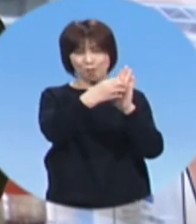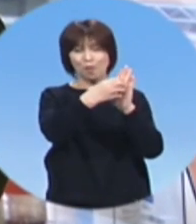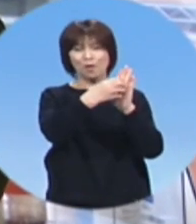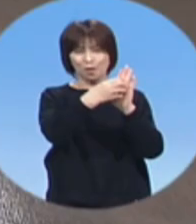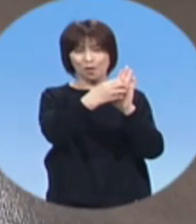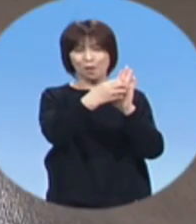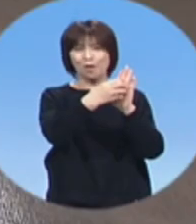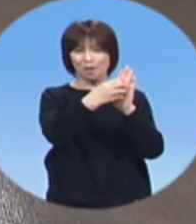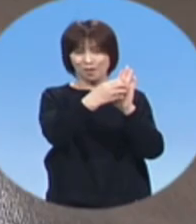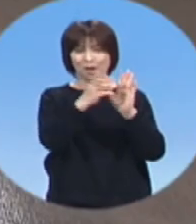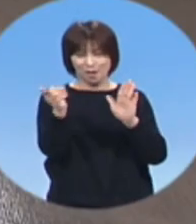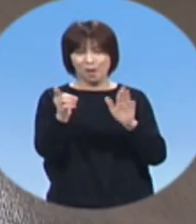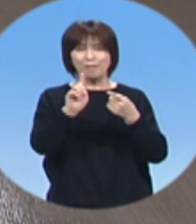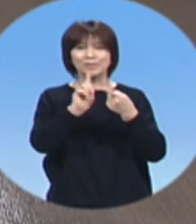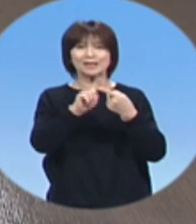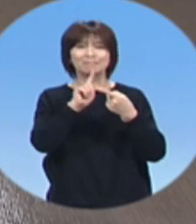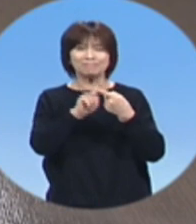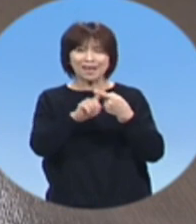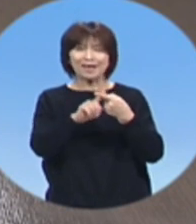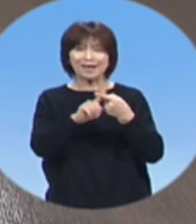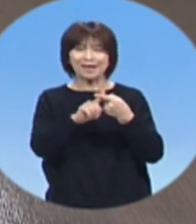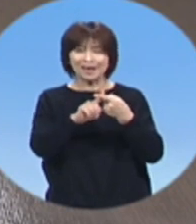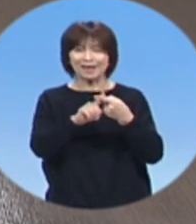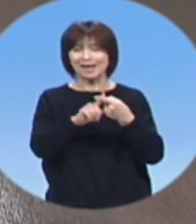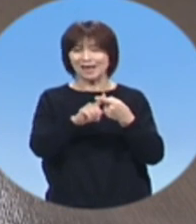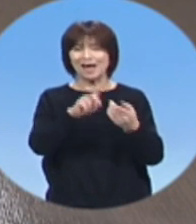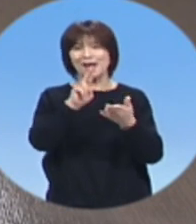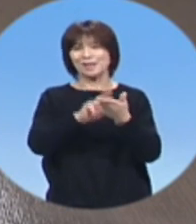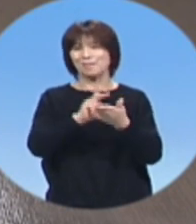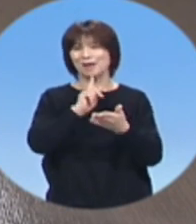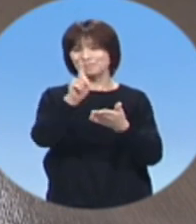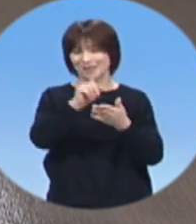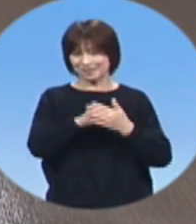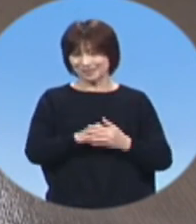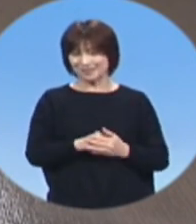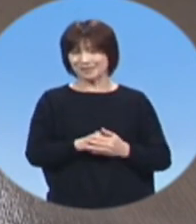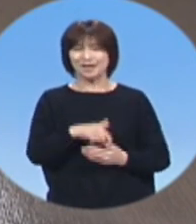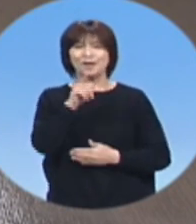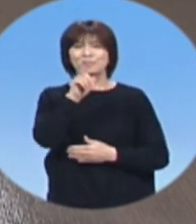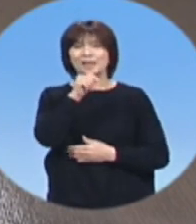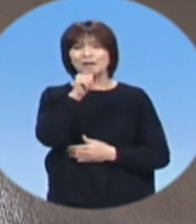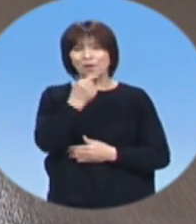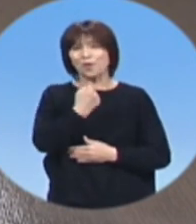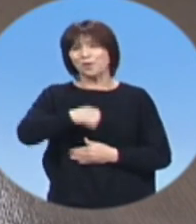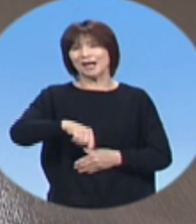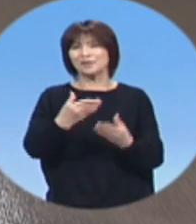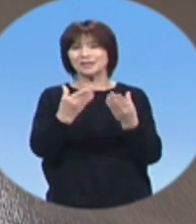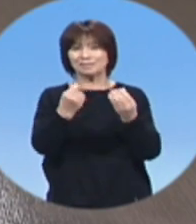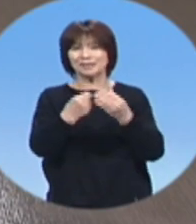クターガウラ君にちなんでガウラーメンとも言われています。 なるほど、納得です